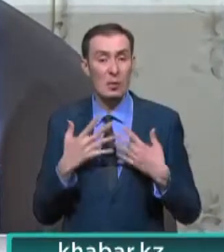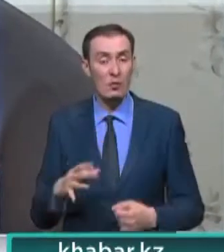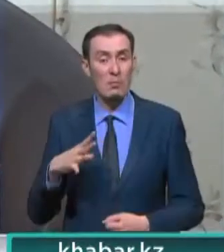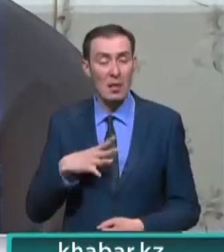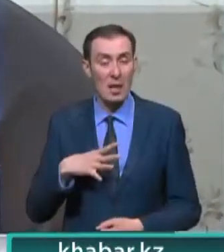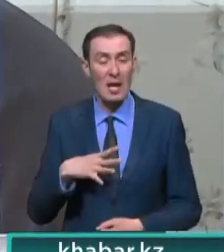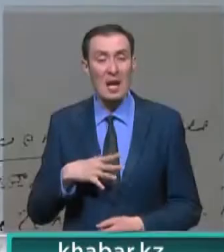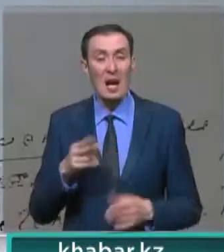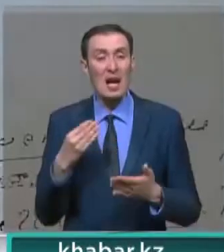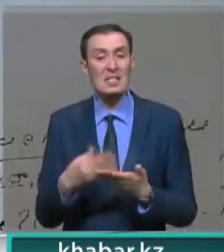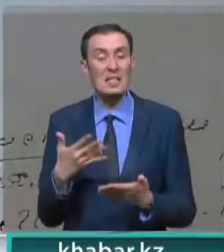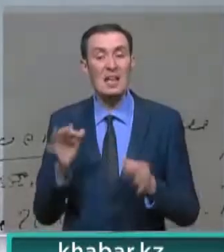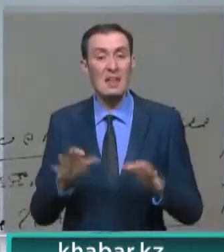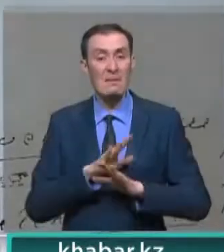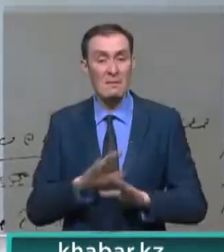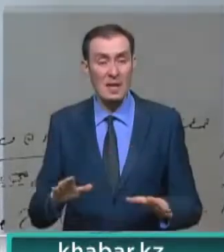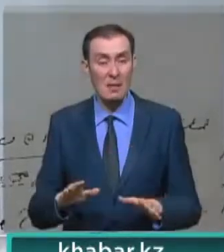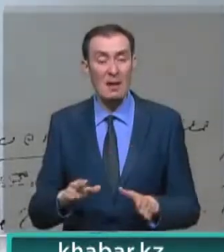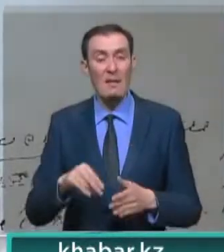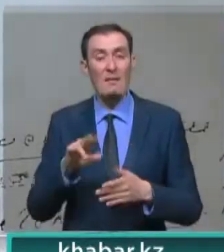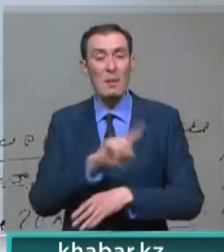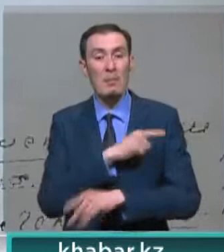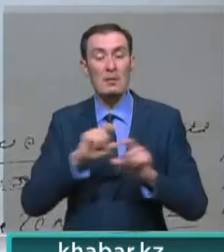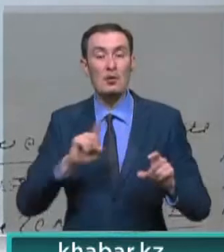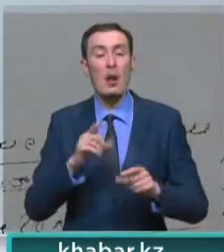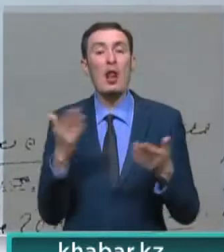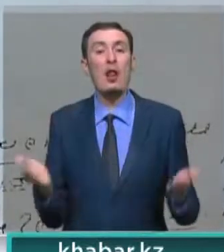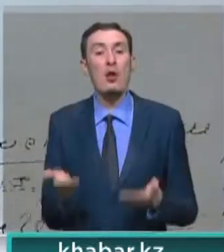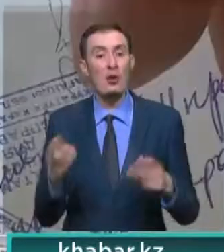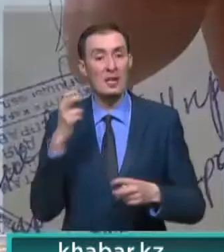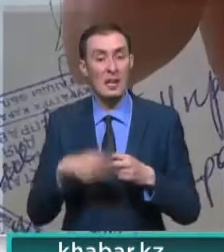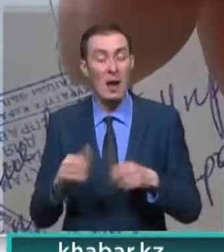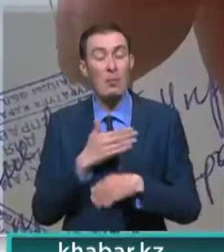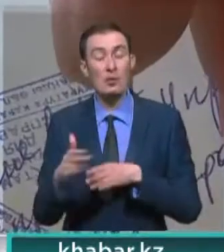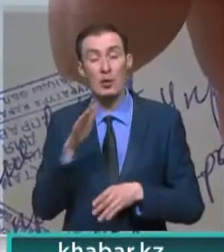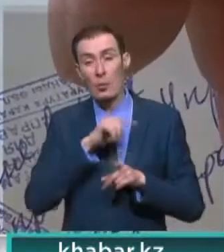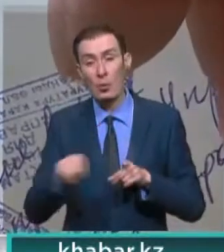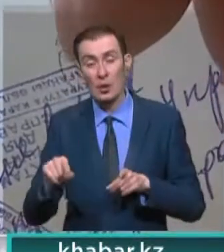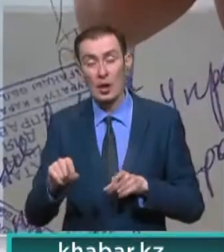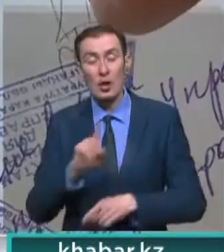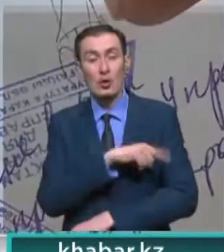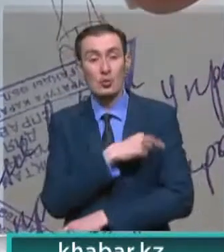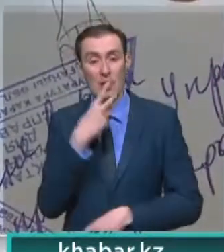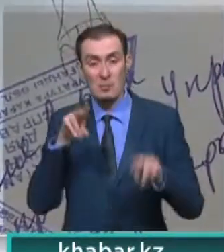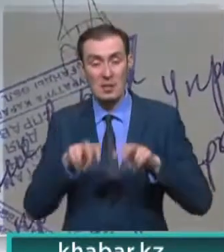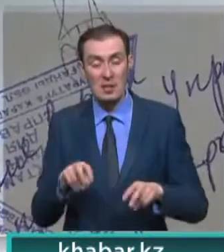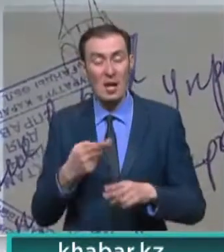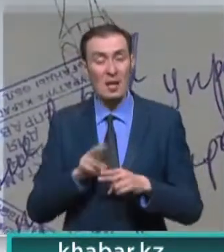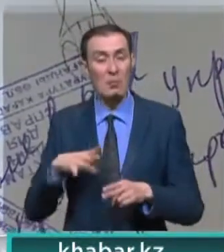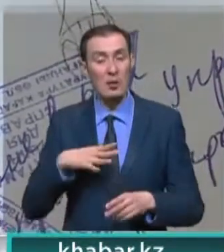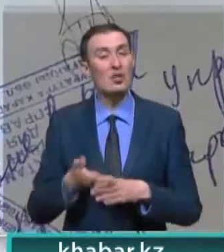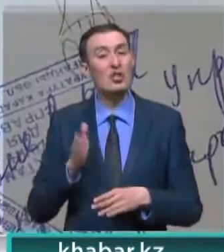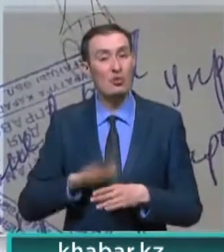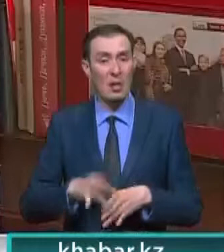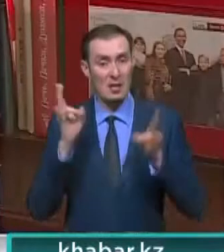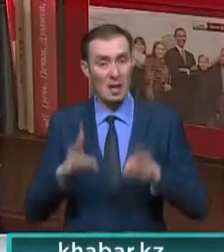была оценена неверно. В справке из больницы значится легкая травма. Однако года спустя судмедэкспертиза квалифицировала ее как